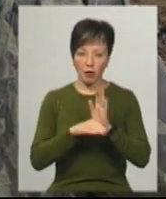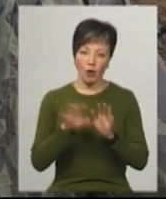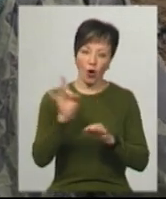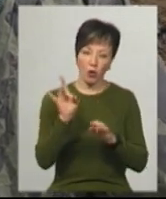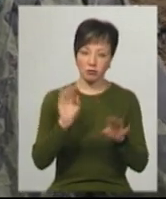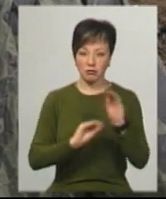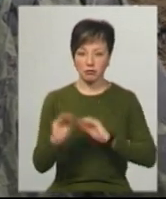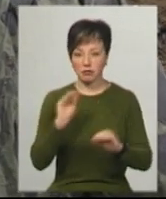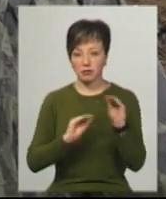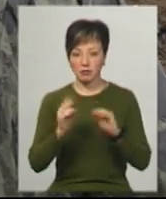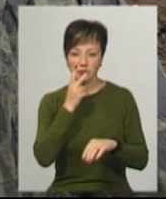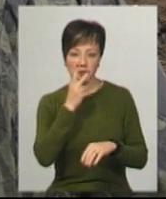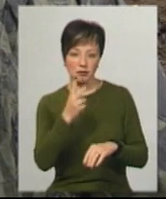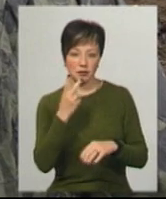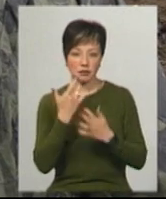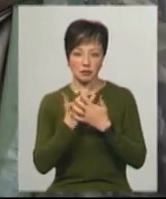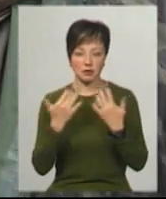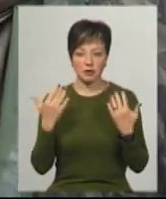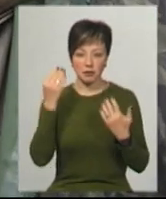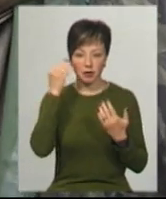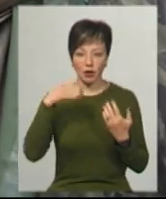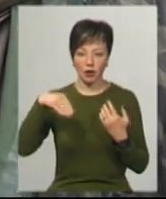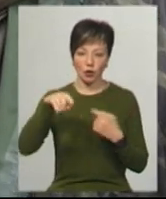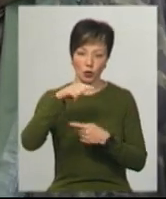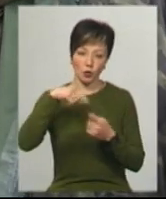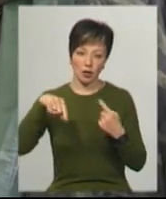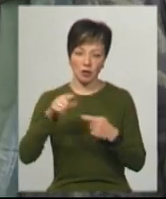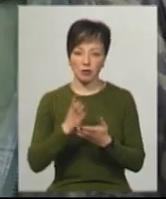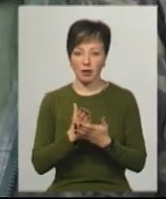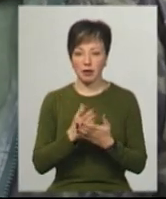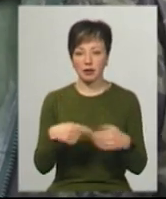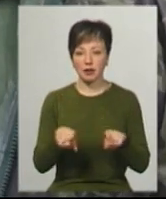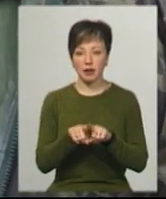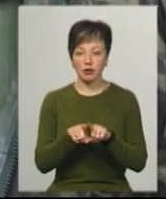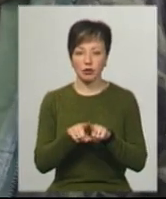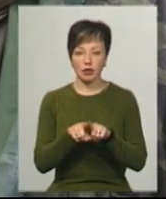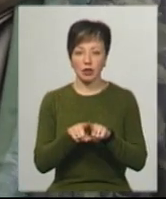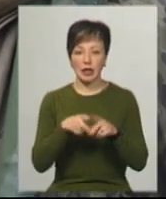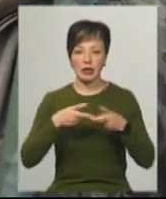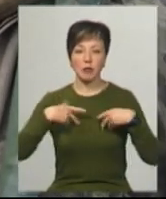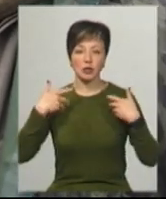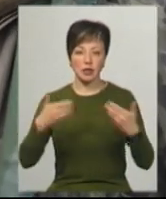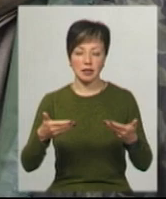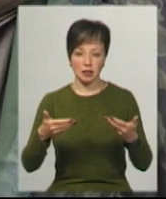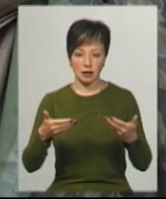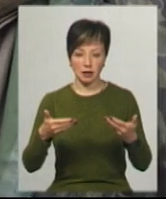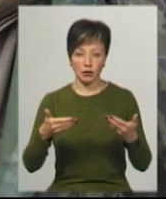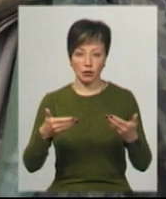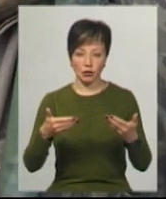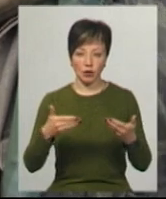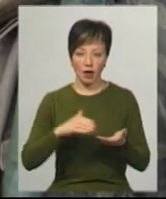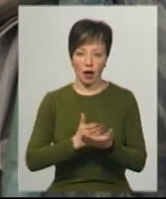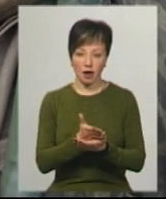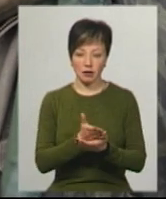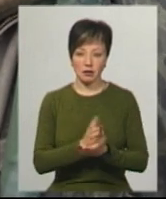розміри, дивитися її під різними кутами, крутити. Це буде мати також і таку демонстраційну